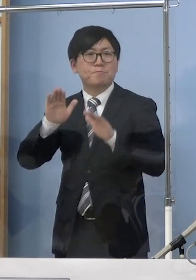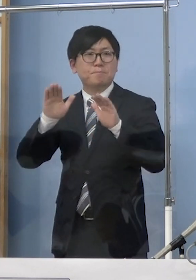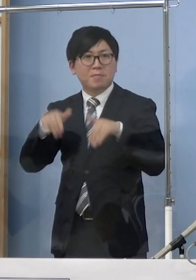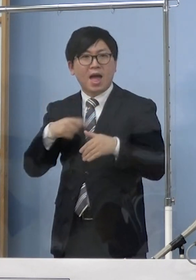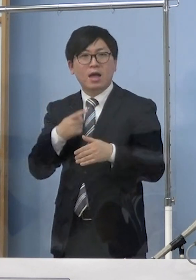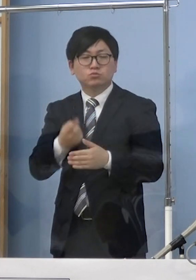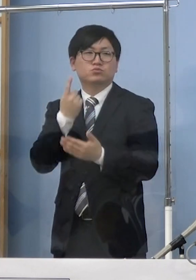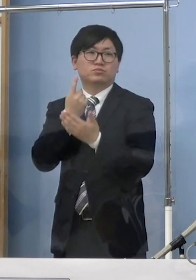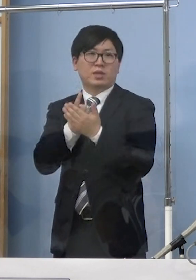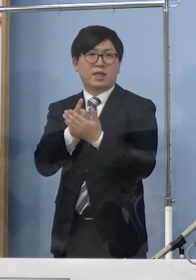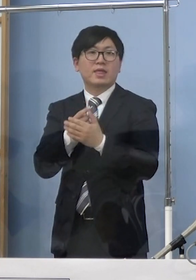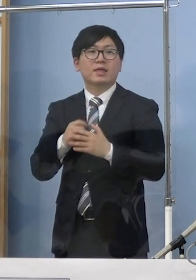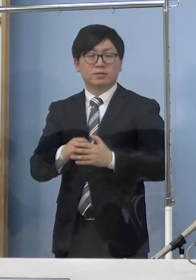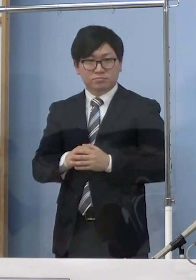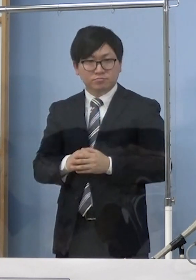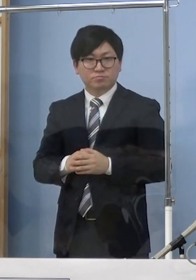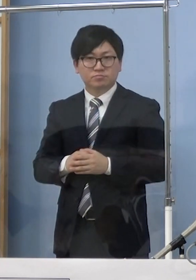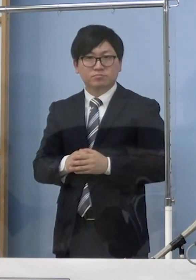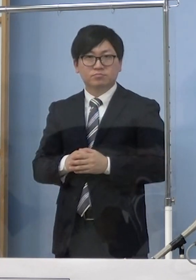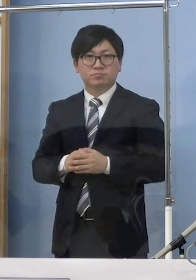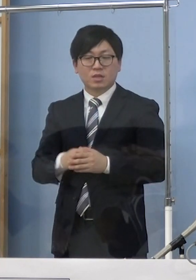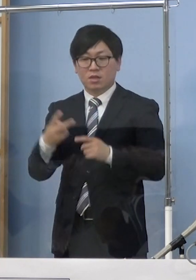ます。以上2例が新たに